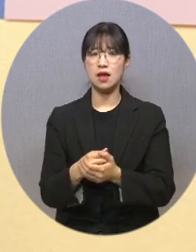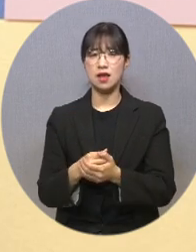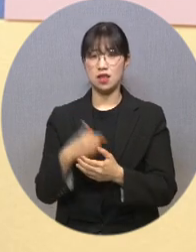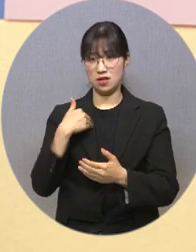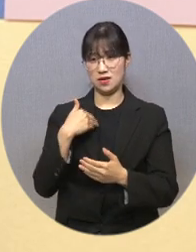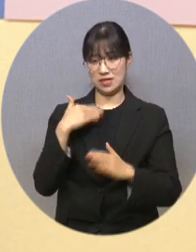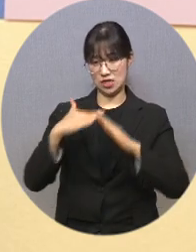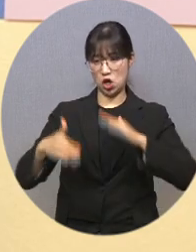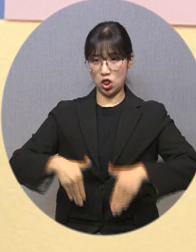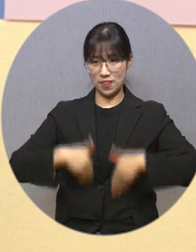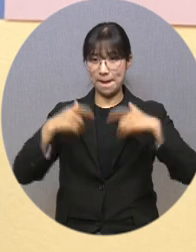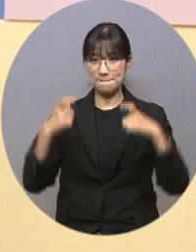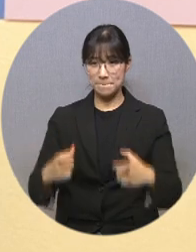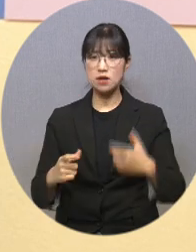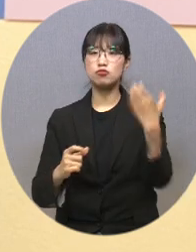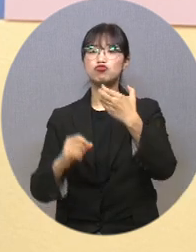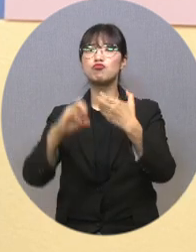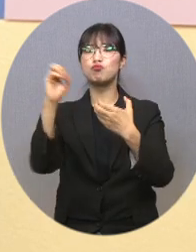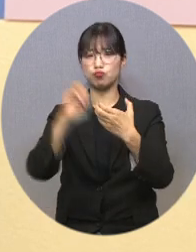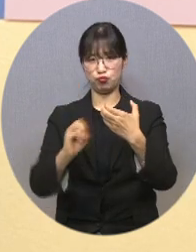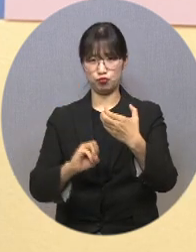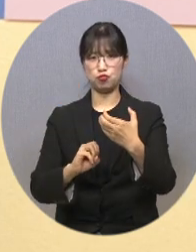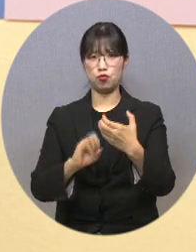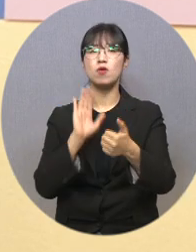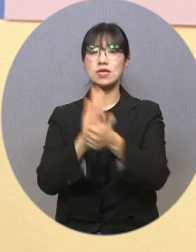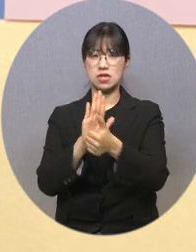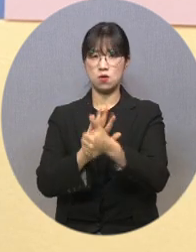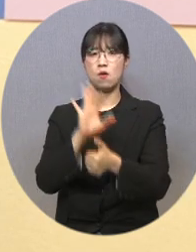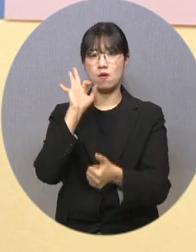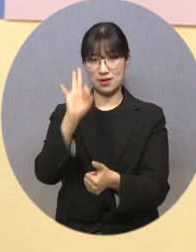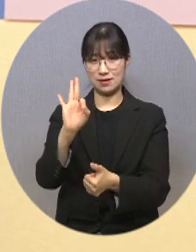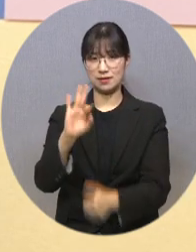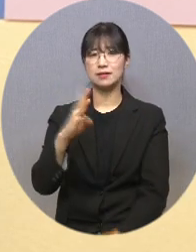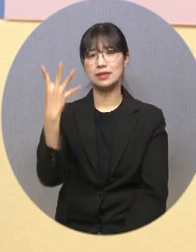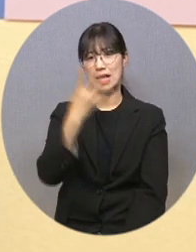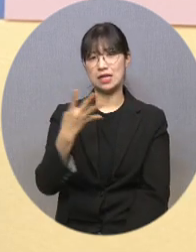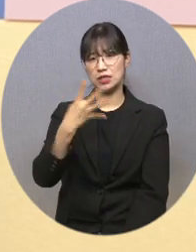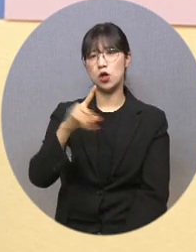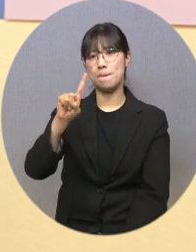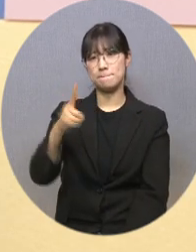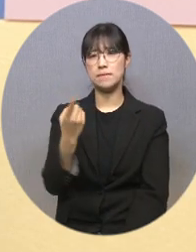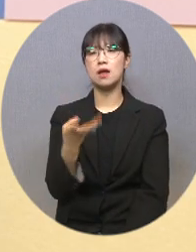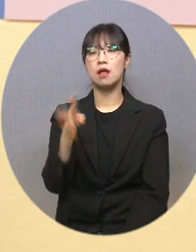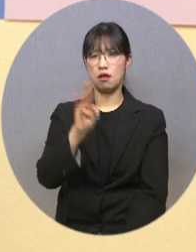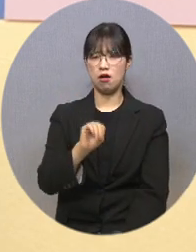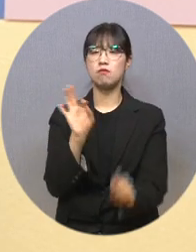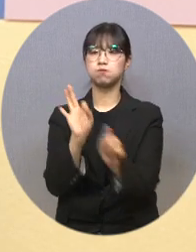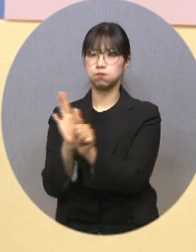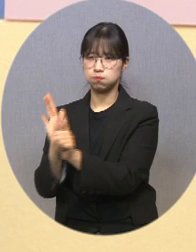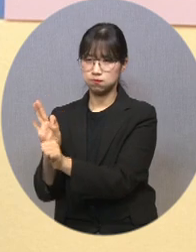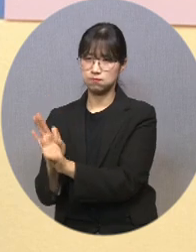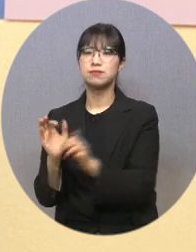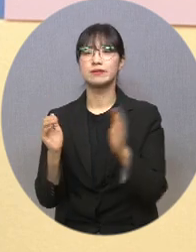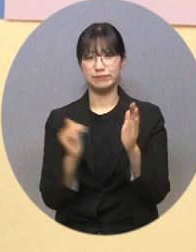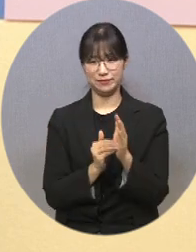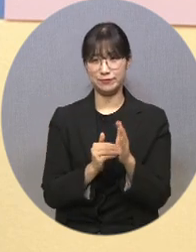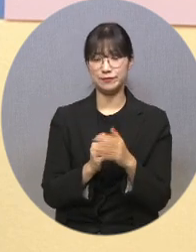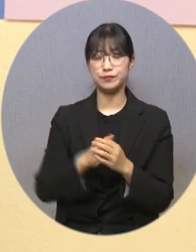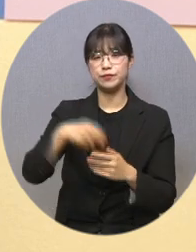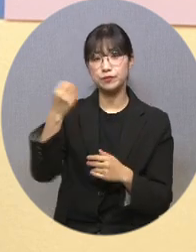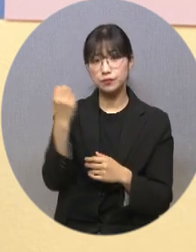네. 이분에게 상생 지원금 한 4,100억 원 정도를 지원을 했습니다.